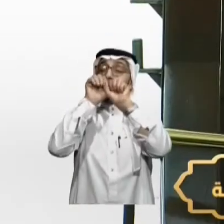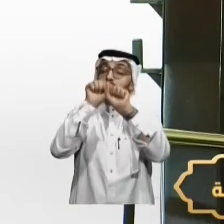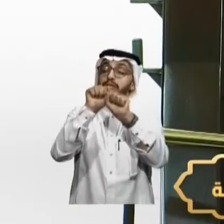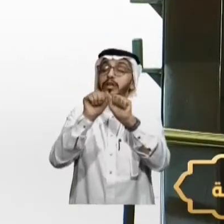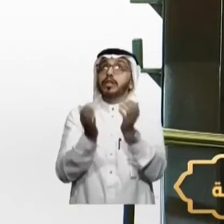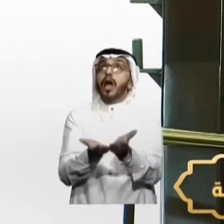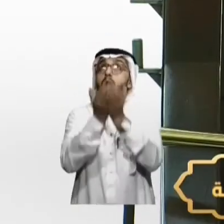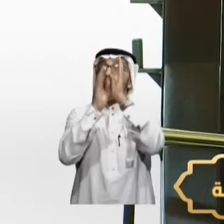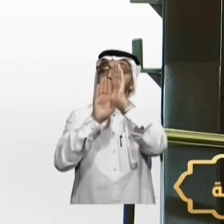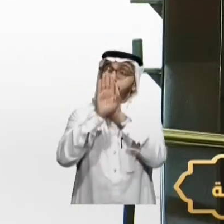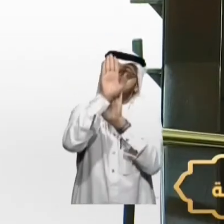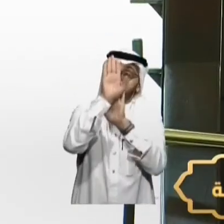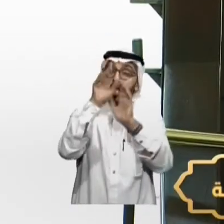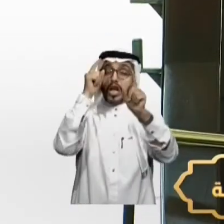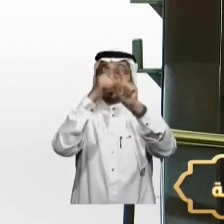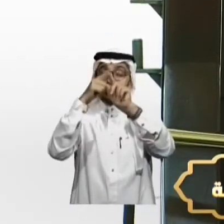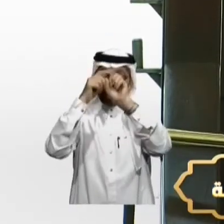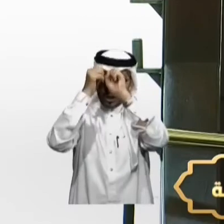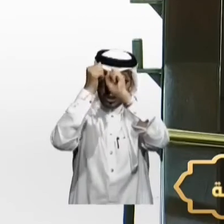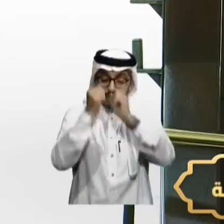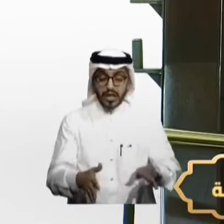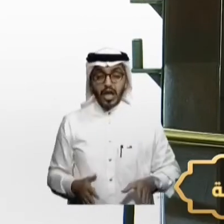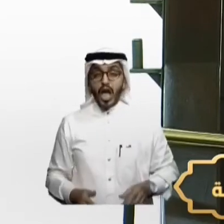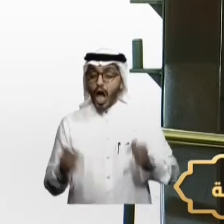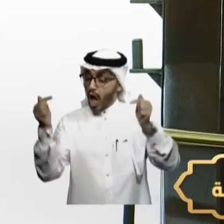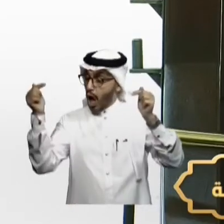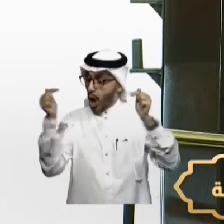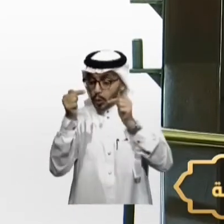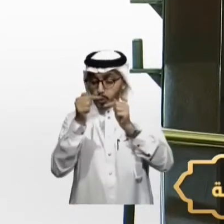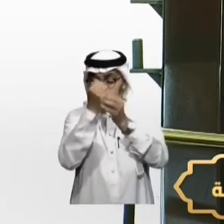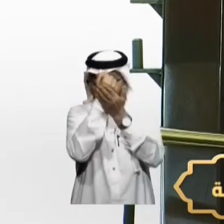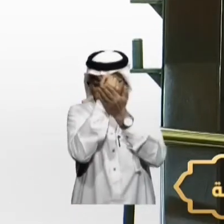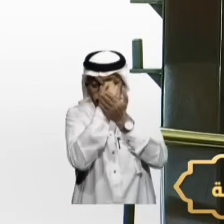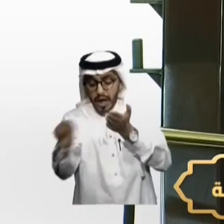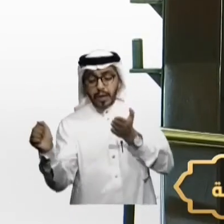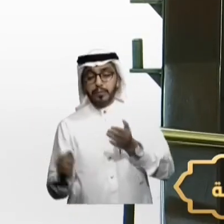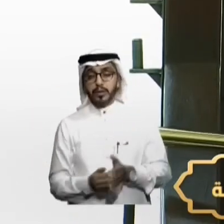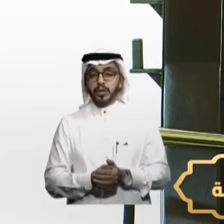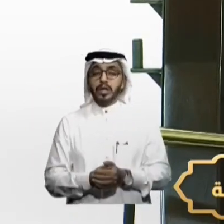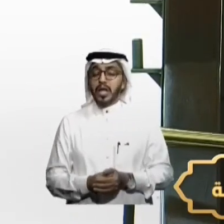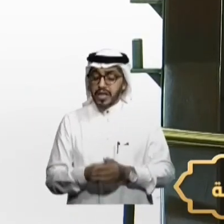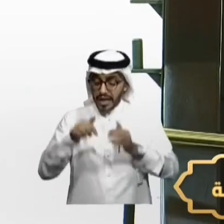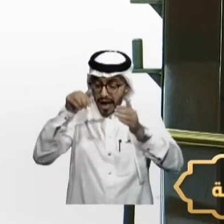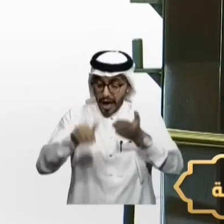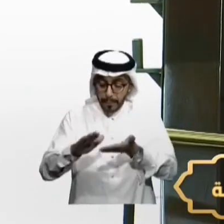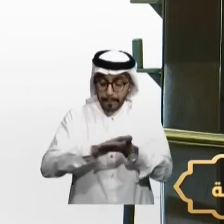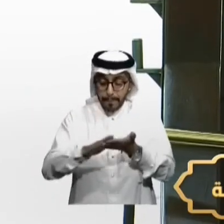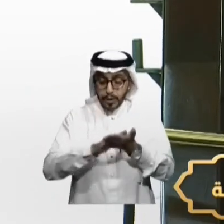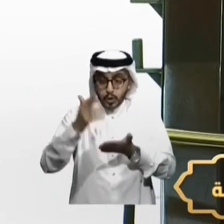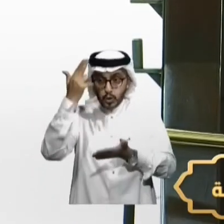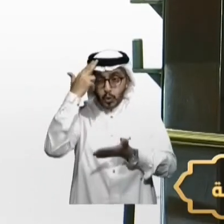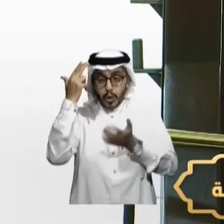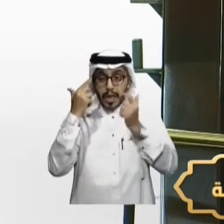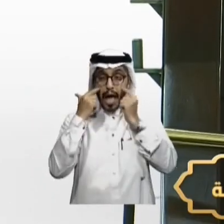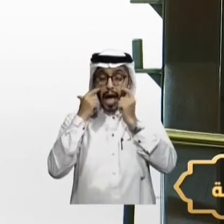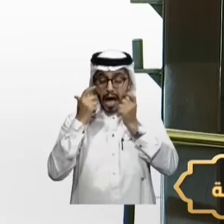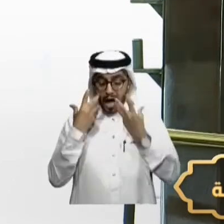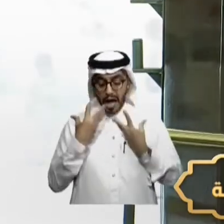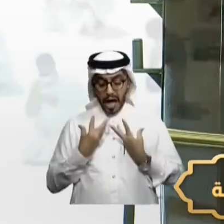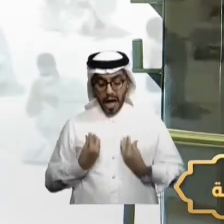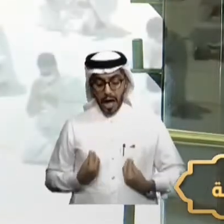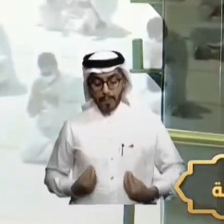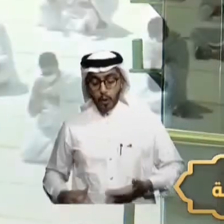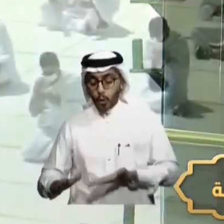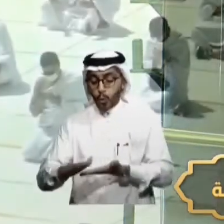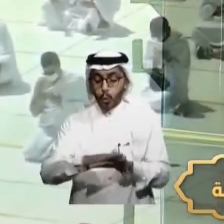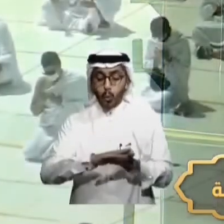والمسلمين، وأذل الشرك والمشركين، ودمر أعداء الدين، واجعل هذا البلد آمناً مطمئناً